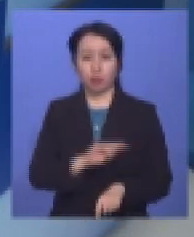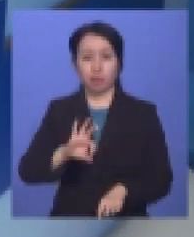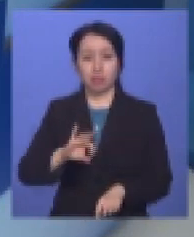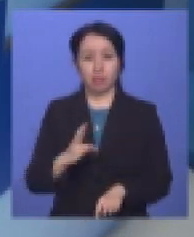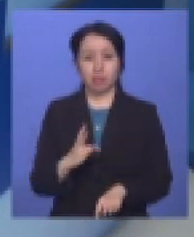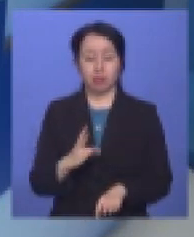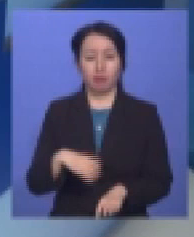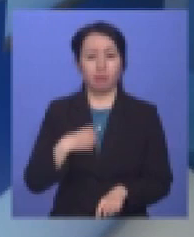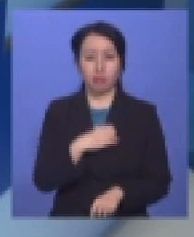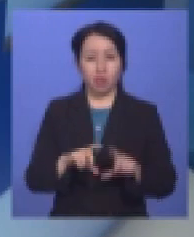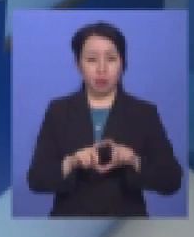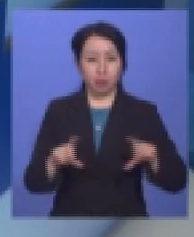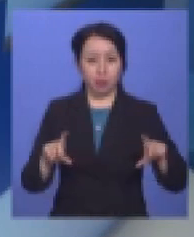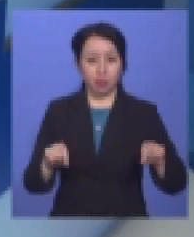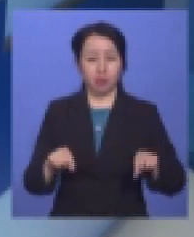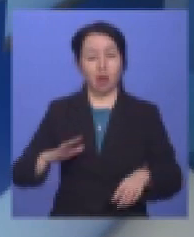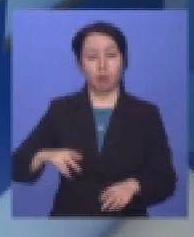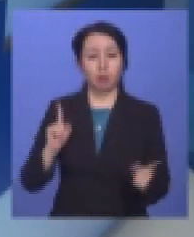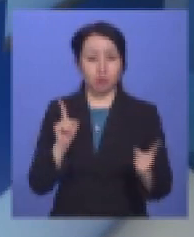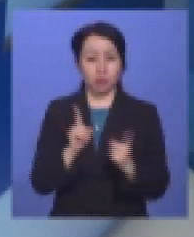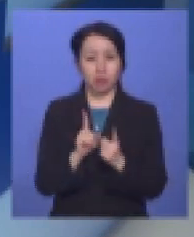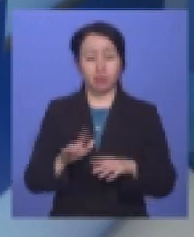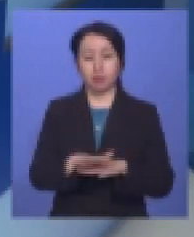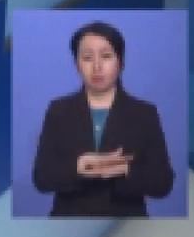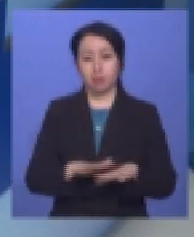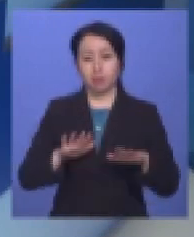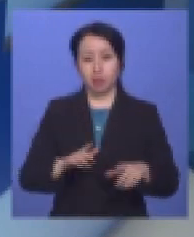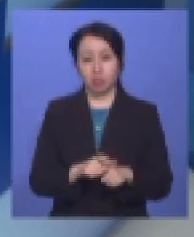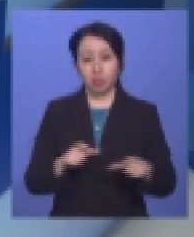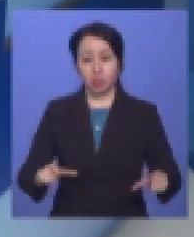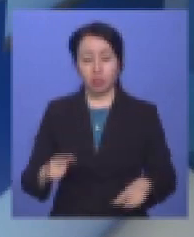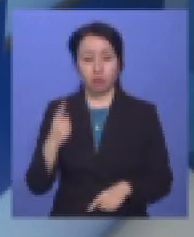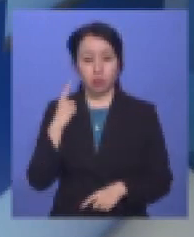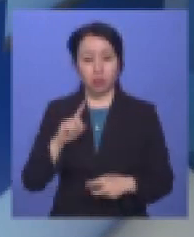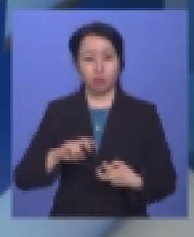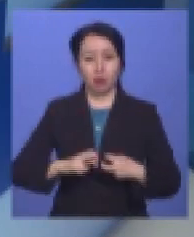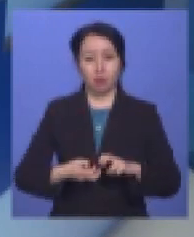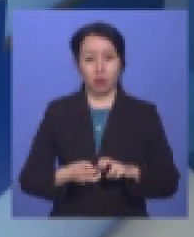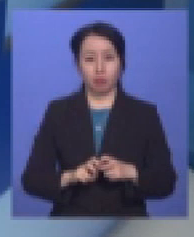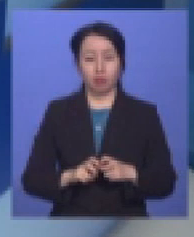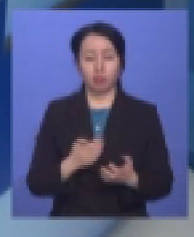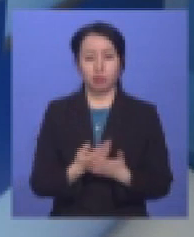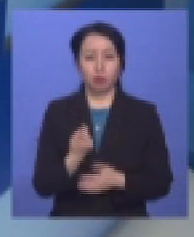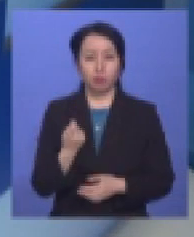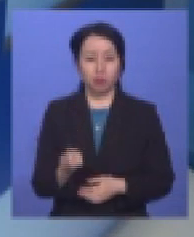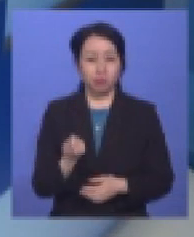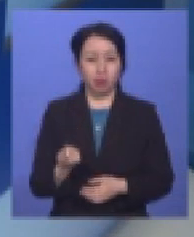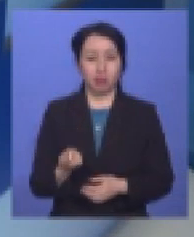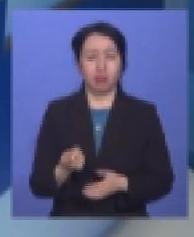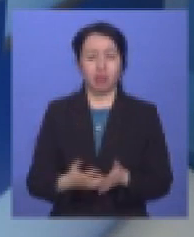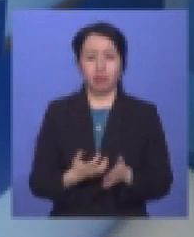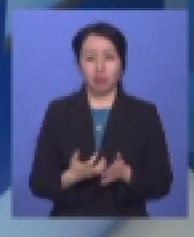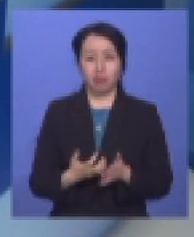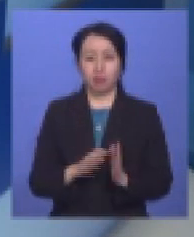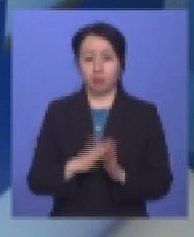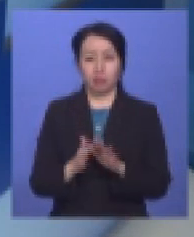работу социально значимых объектов, а после встретился с местными жителями и выслушал их проблемы. Чего не хватает в селе для комфортной